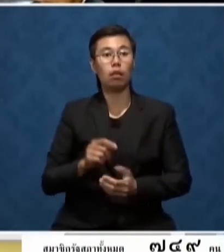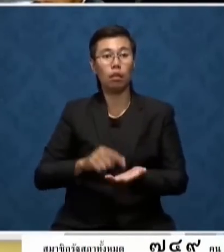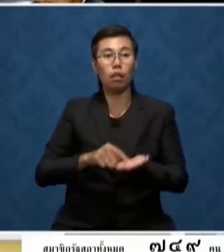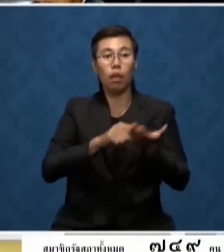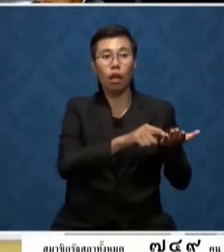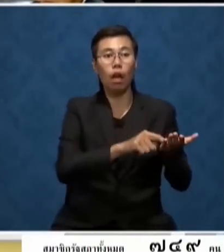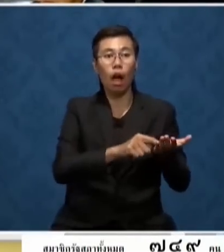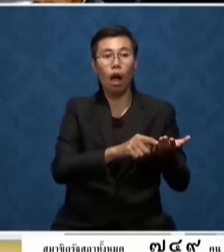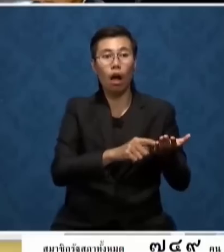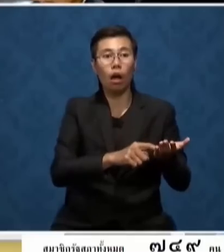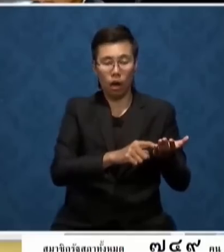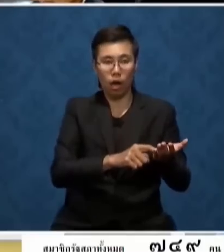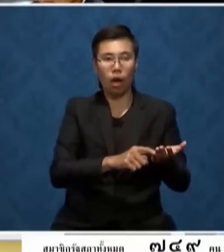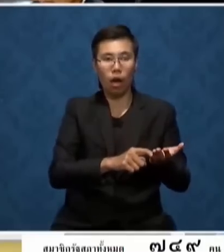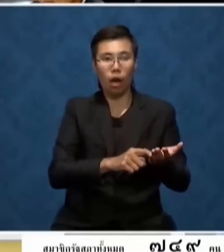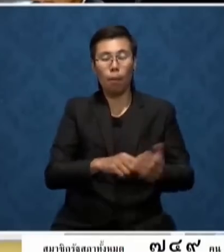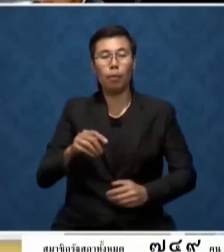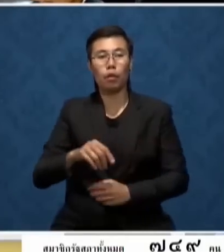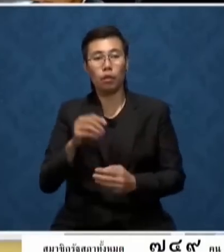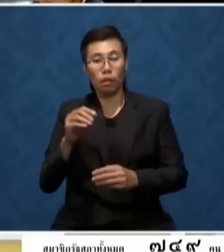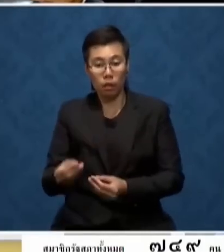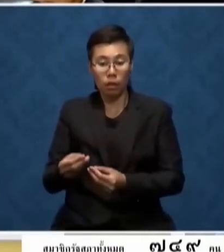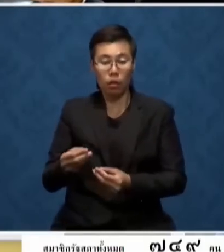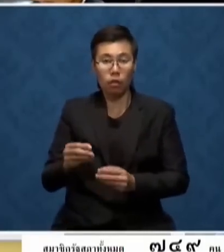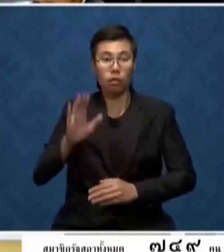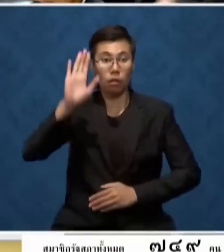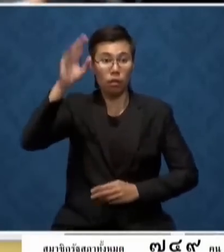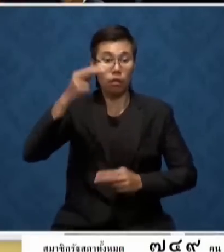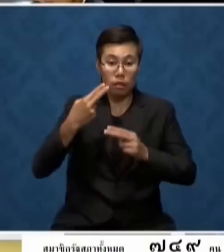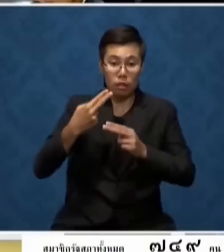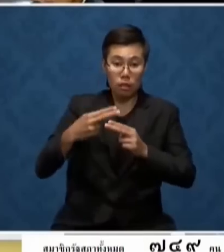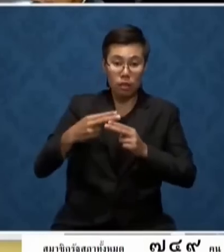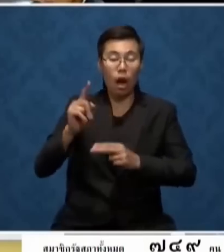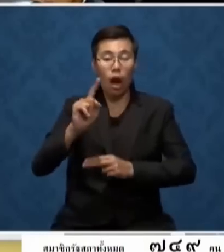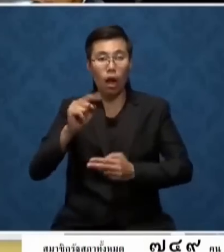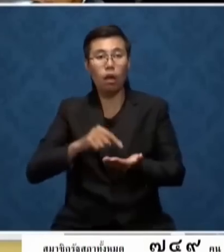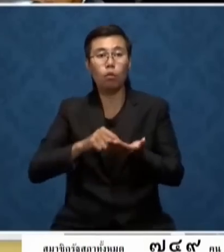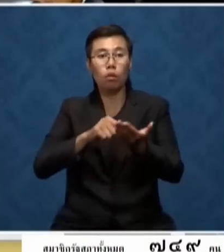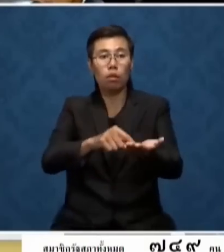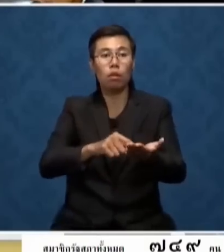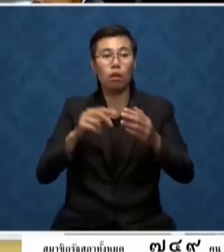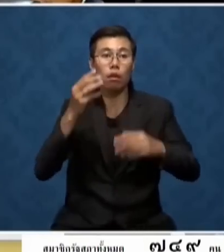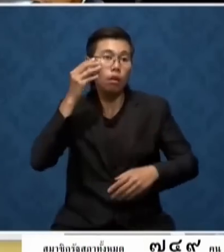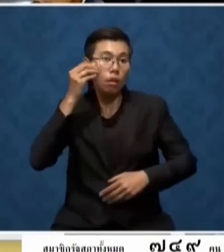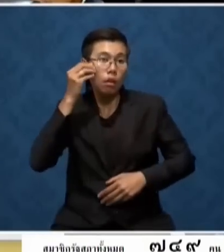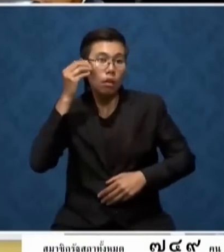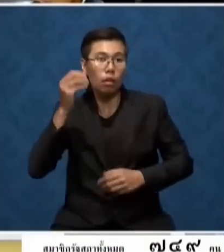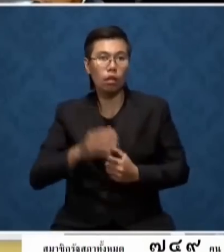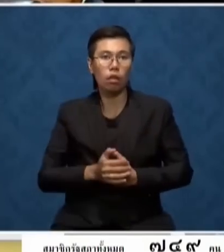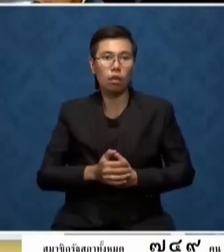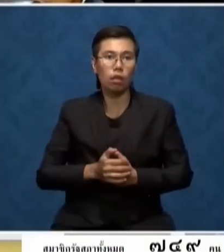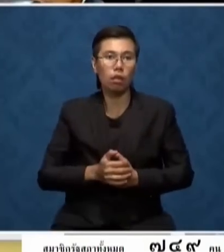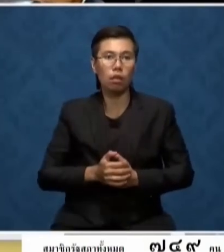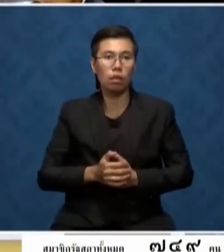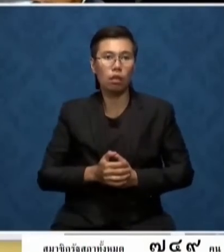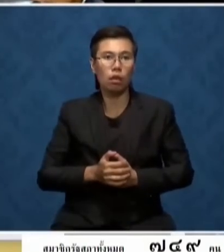ให้คุณพิธานลิ้มเจริญรัตน์เนี่ยมาดำรงตำแหน่งนายกตรีท่านบอกไม่ใช่ญัตติแต่เมื่อสักครู่นี้ท่านยกข้อบังคับมาว่าผมเสนอญัตติยอนญัตติ